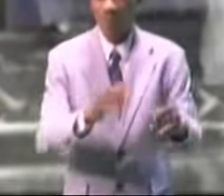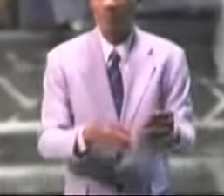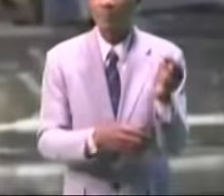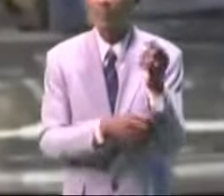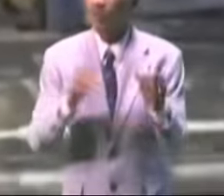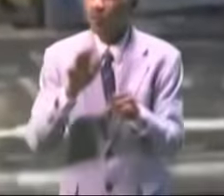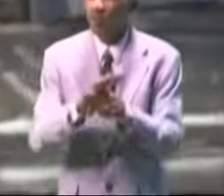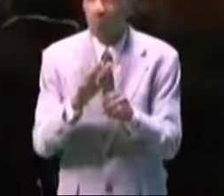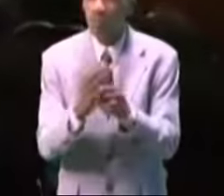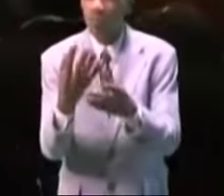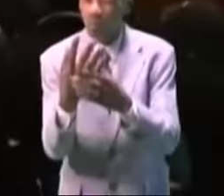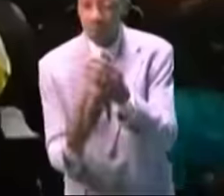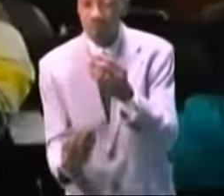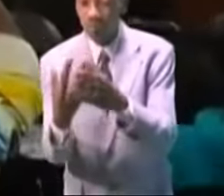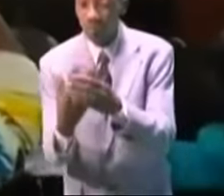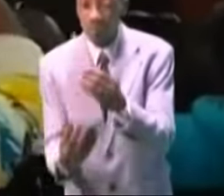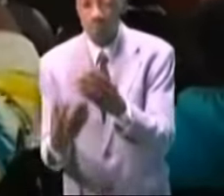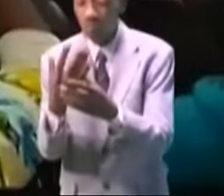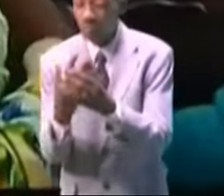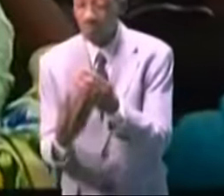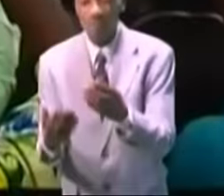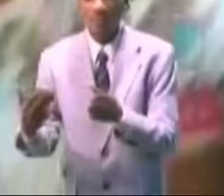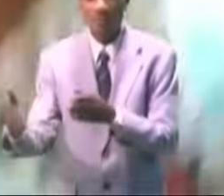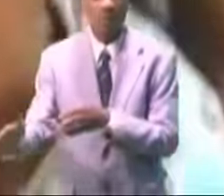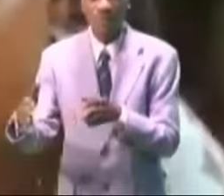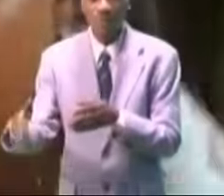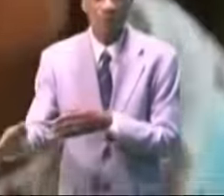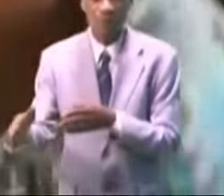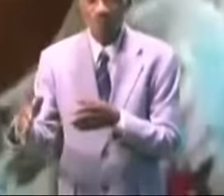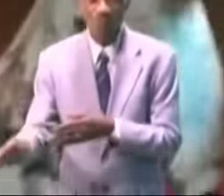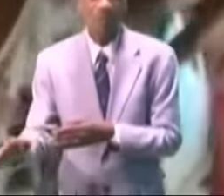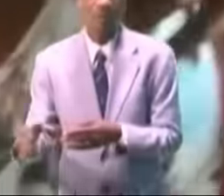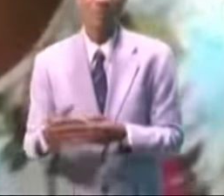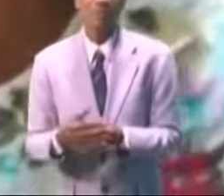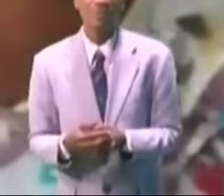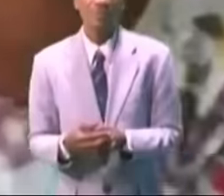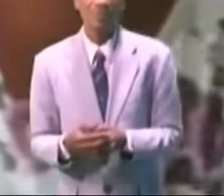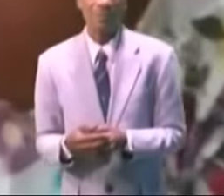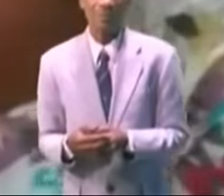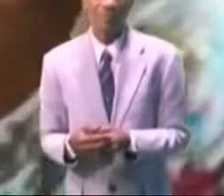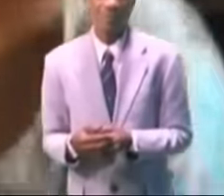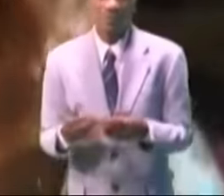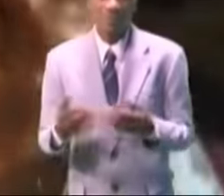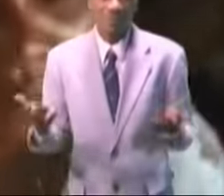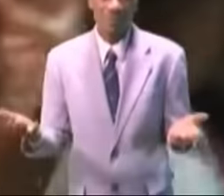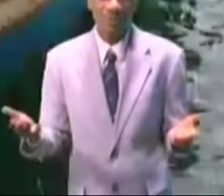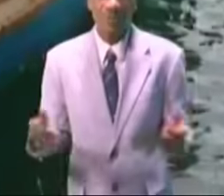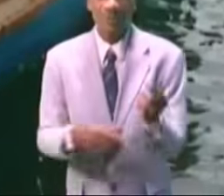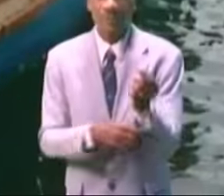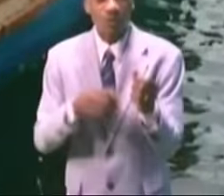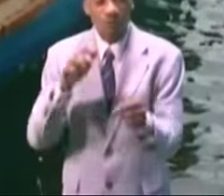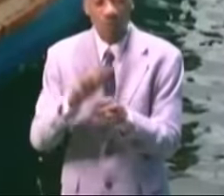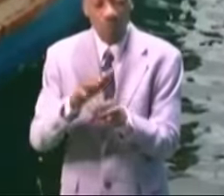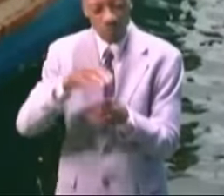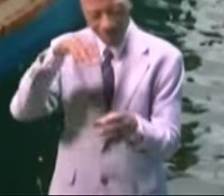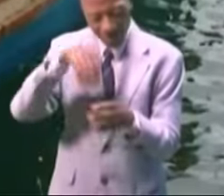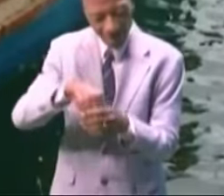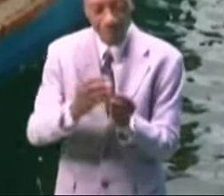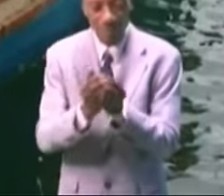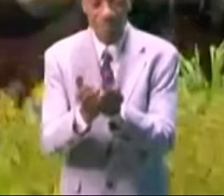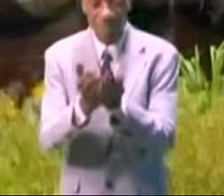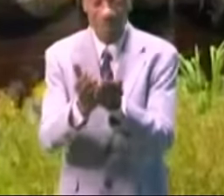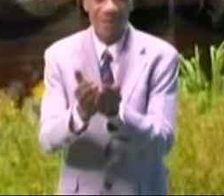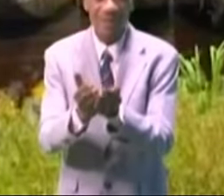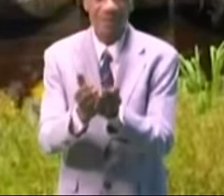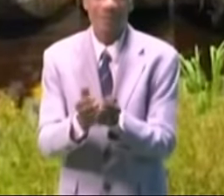La question de la sécurité des passagers qui prennent place à bord des embarcations revient sur la sellette.